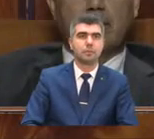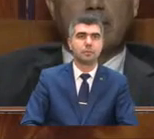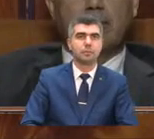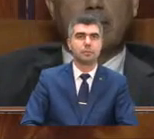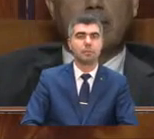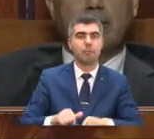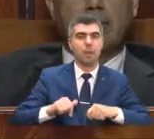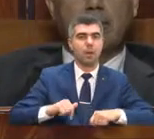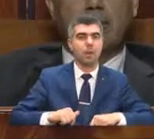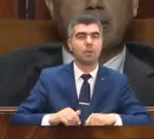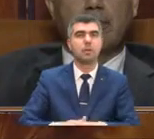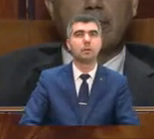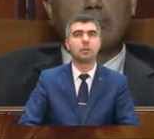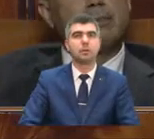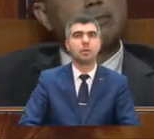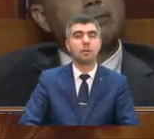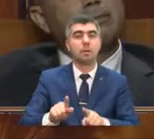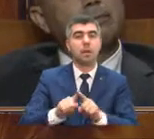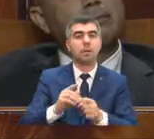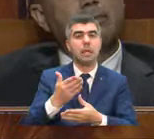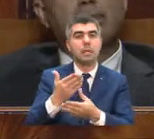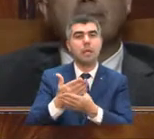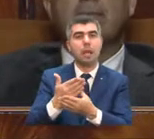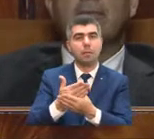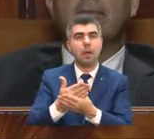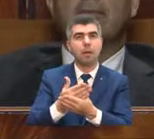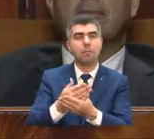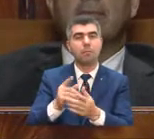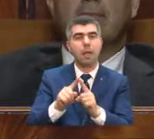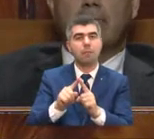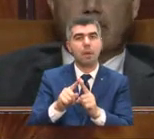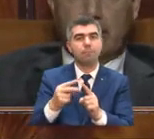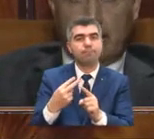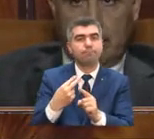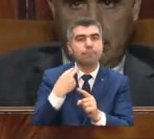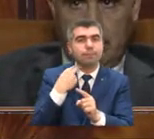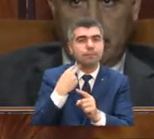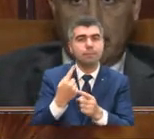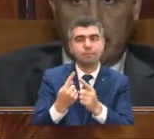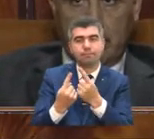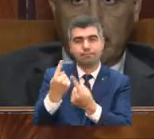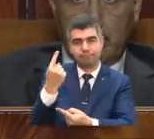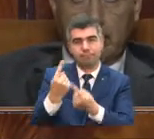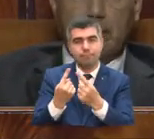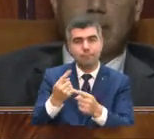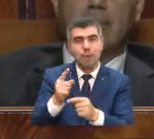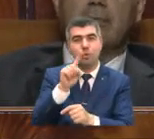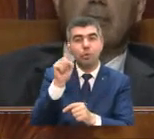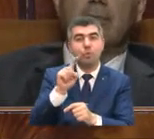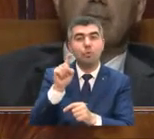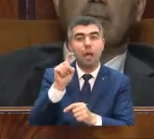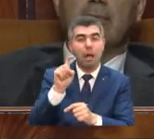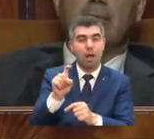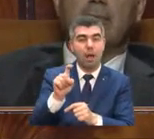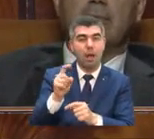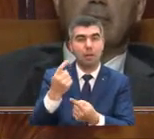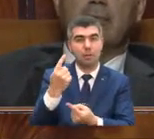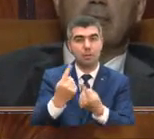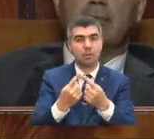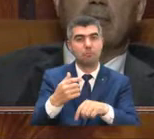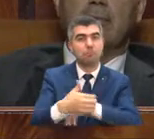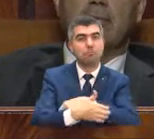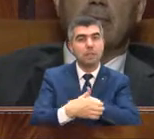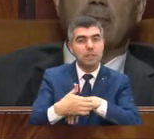السيد الوزير، بسبب الضائقة المالية التي تعاني منها بعض الجماعات الترابية الفقيرة، نسائلكم